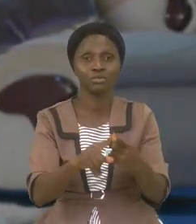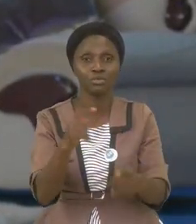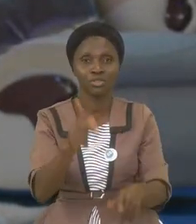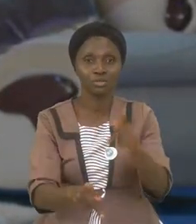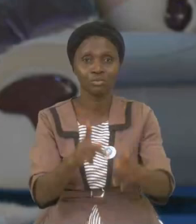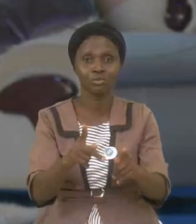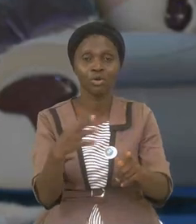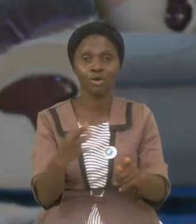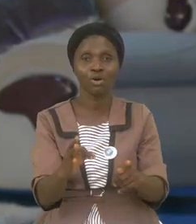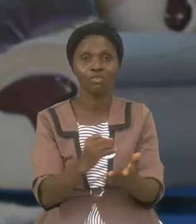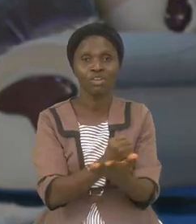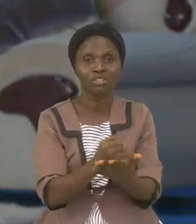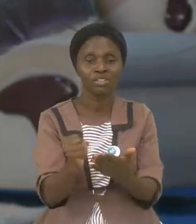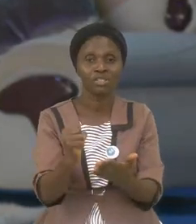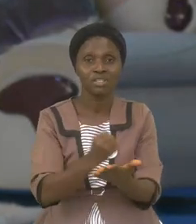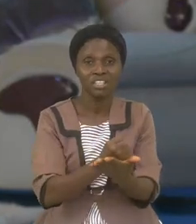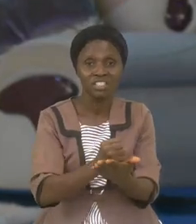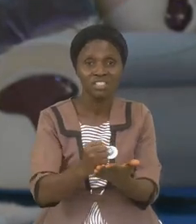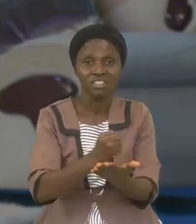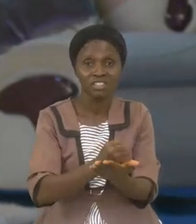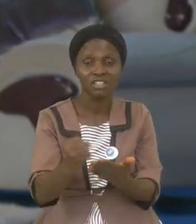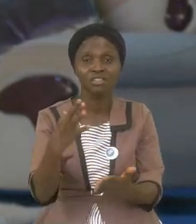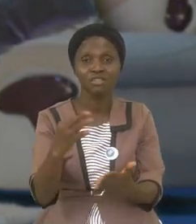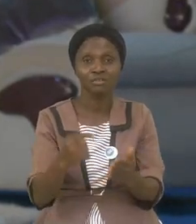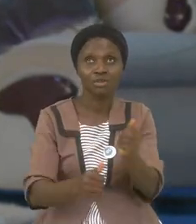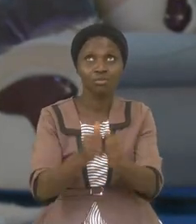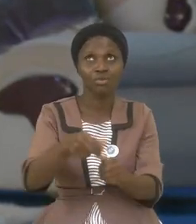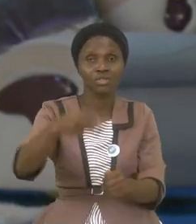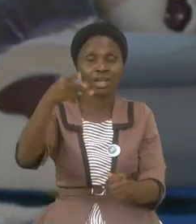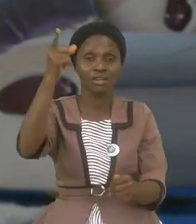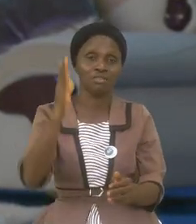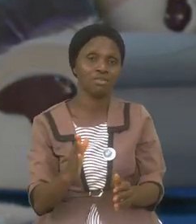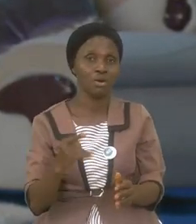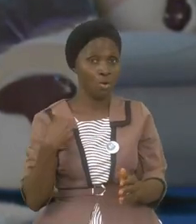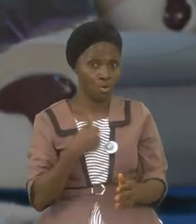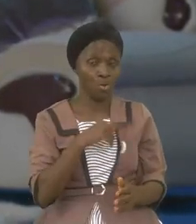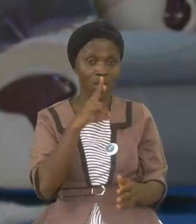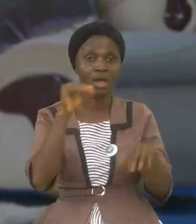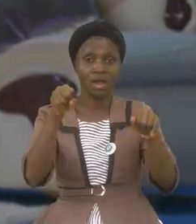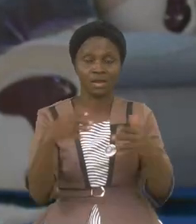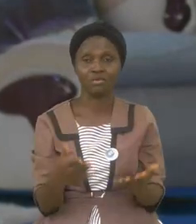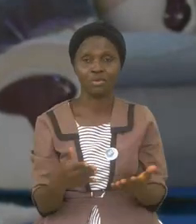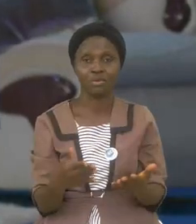cieux seront donnés au peuple des saints du Très-Haut.